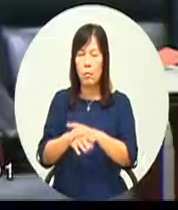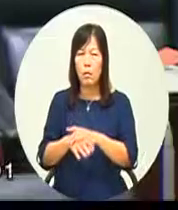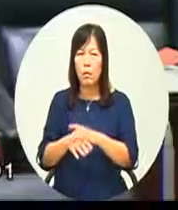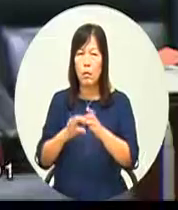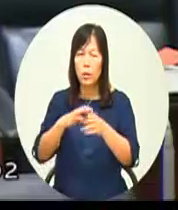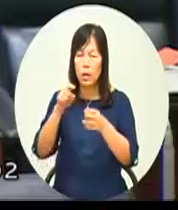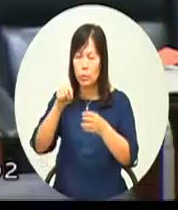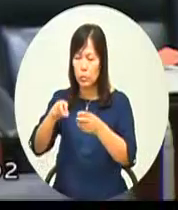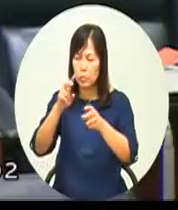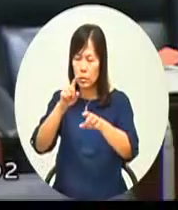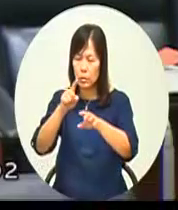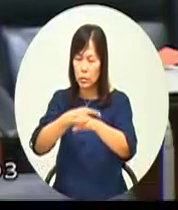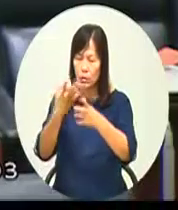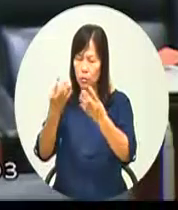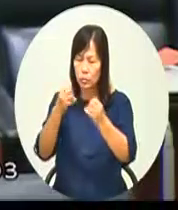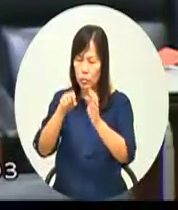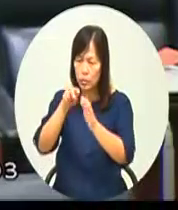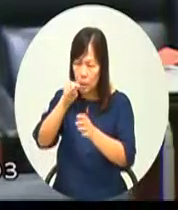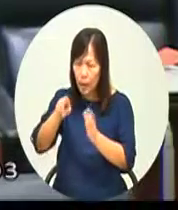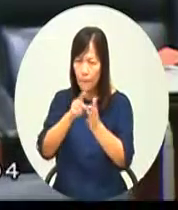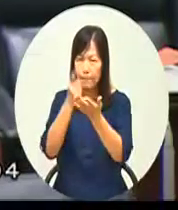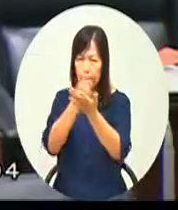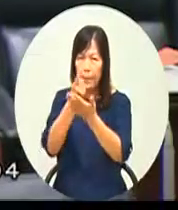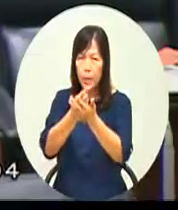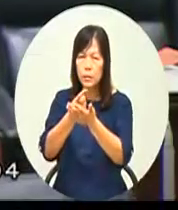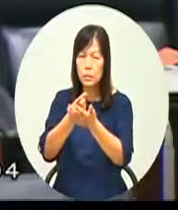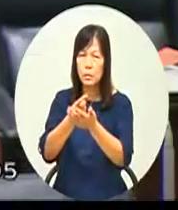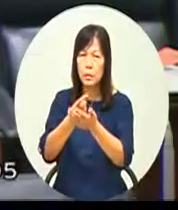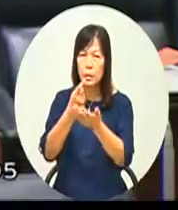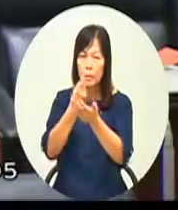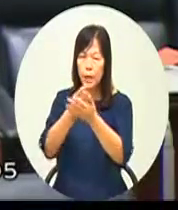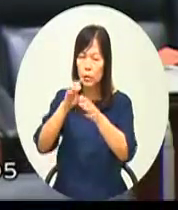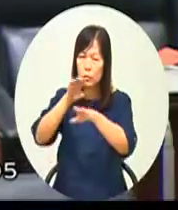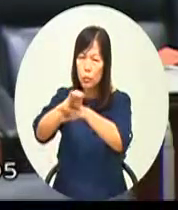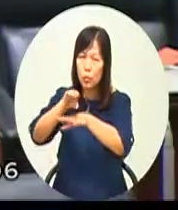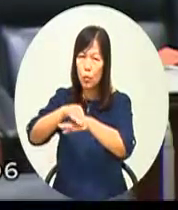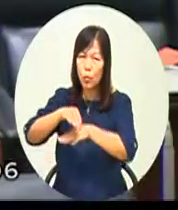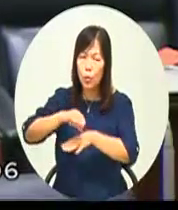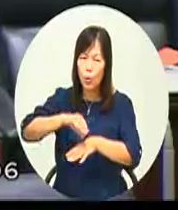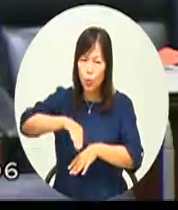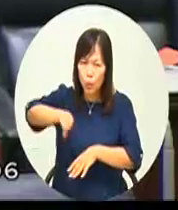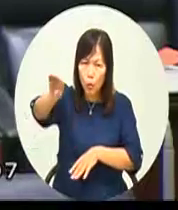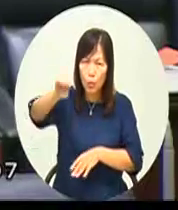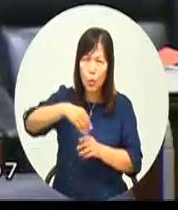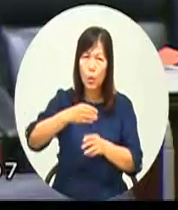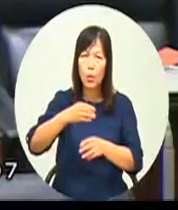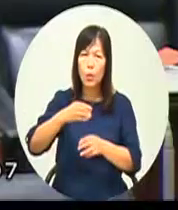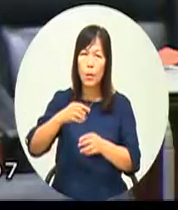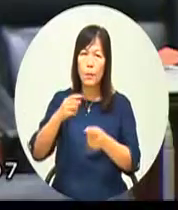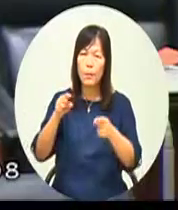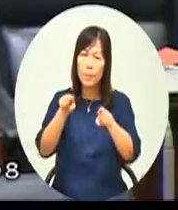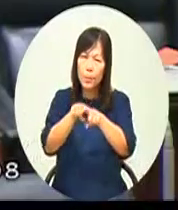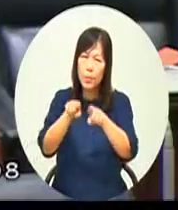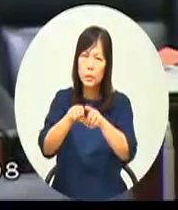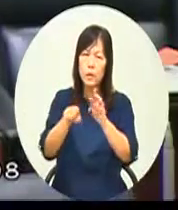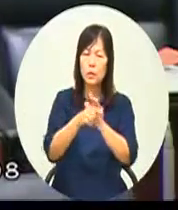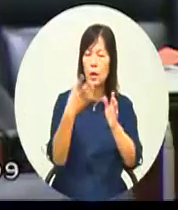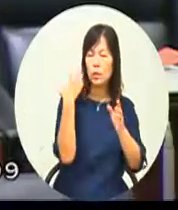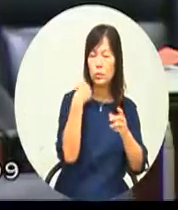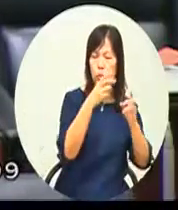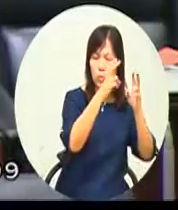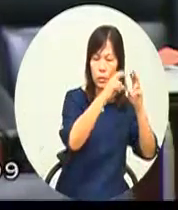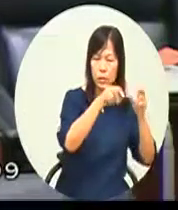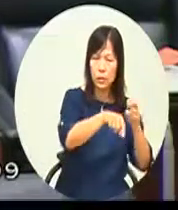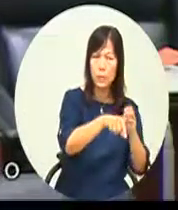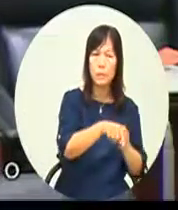来看哦，那等于说每趟的车次哦，平均。我们旧城县的文化公车